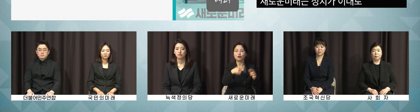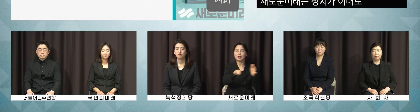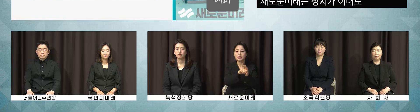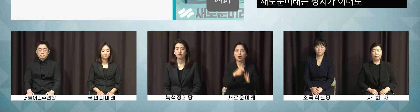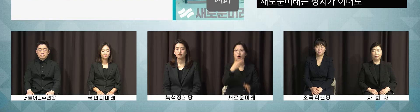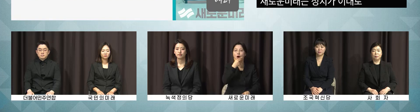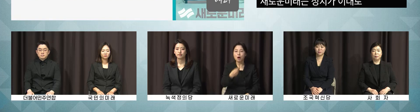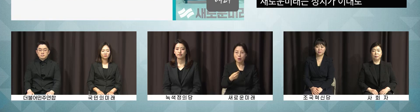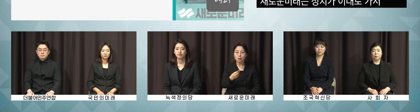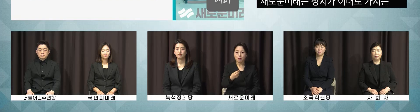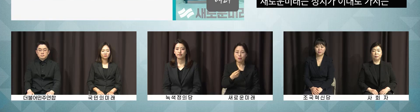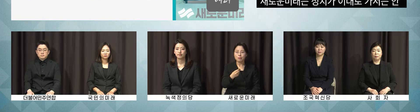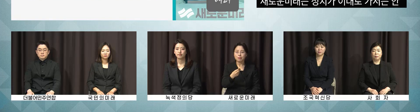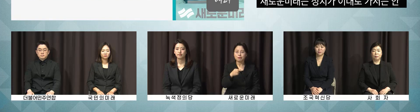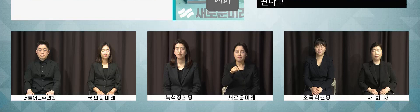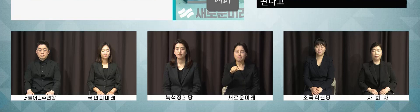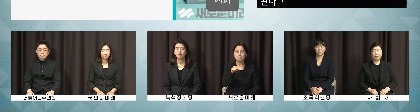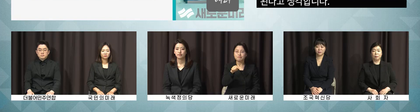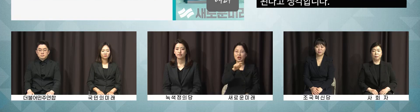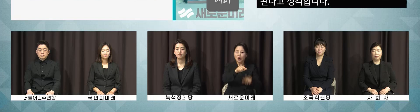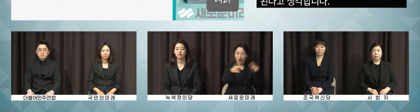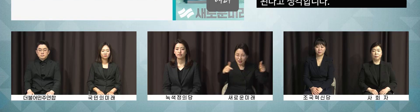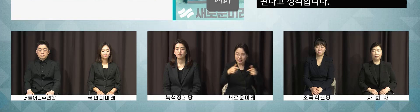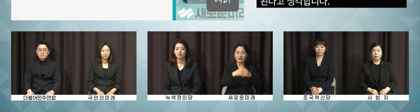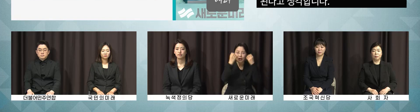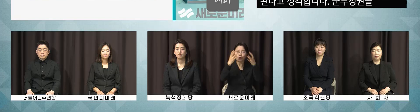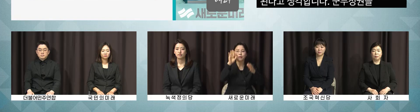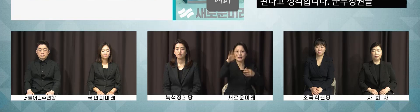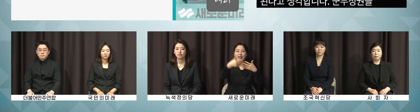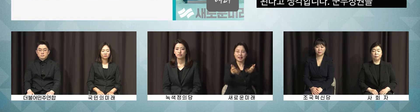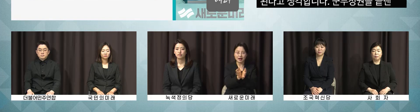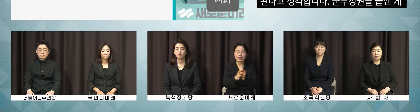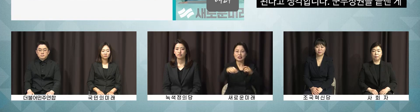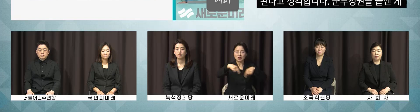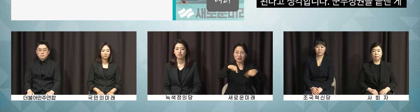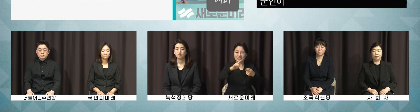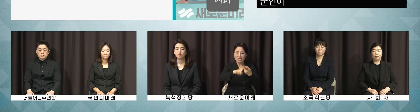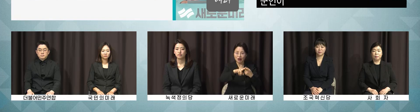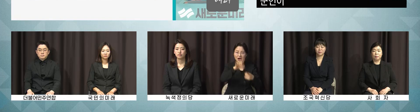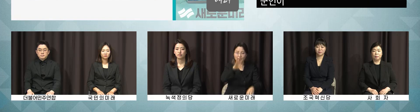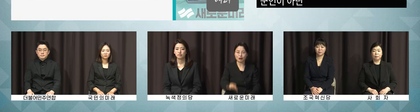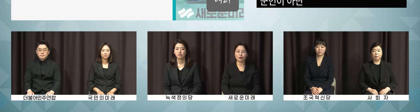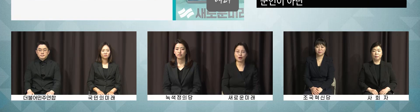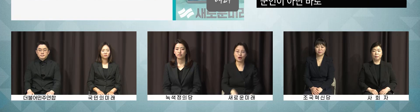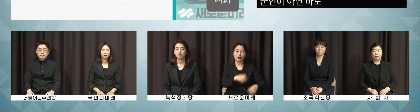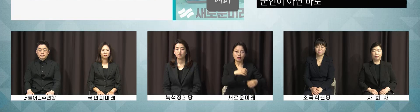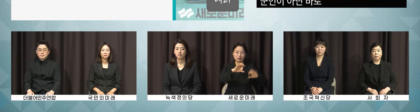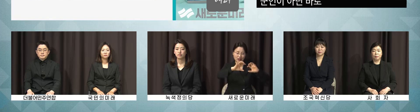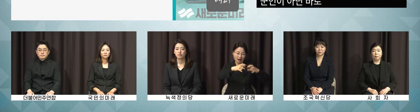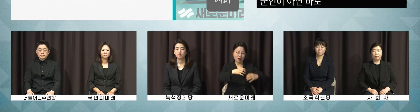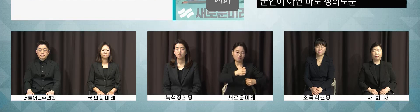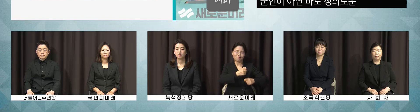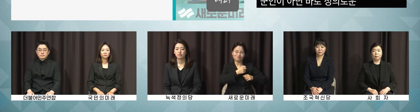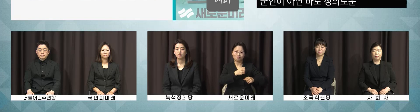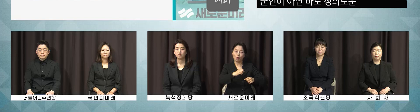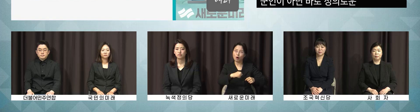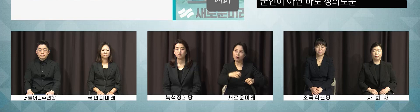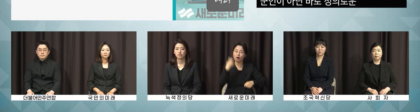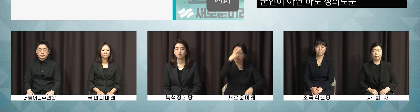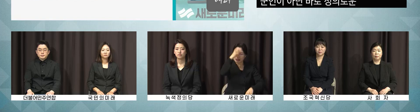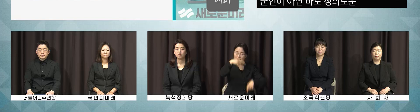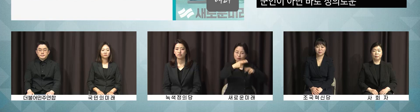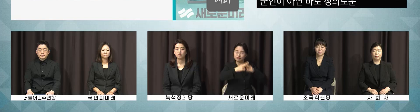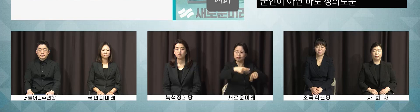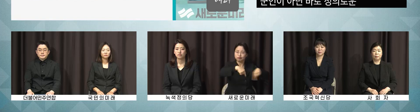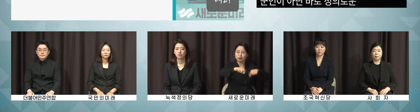생각합니다. 군부 정권을 끝낸 게 군인이 아닌 바로 정의로운 시민이었기 때문입니다. 판검사들이